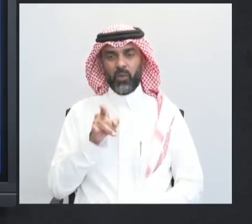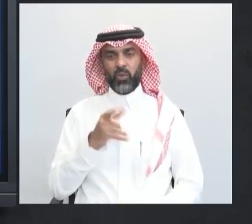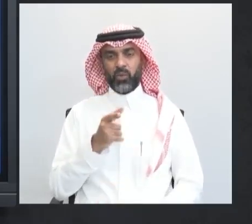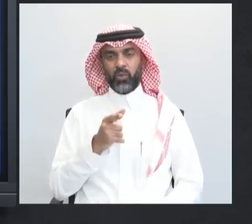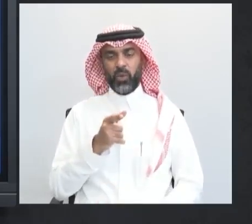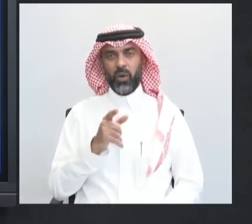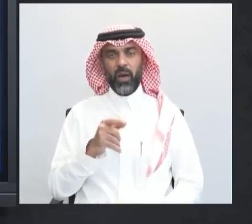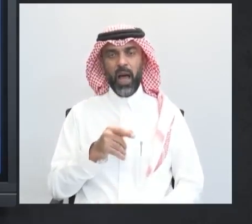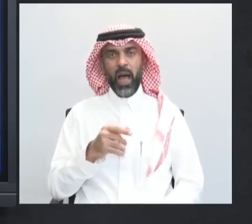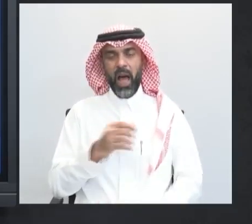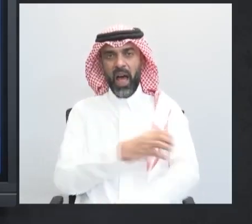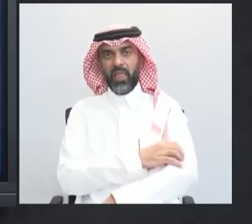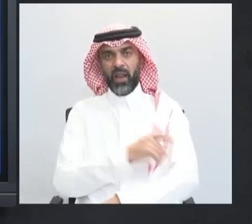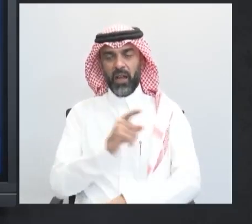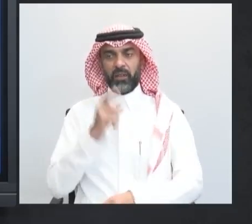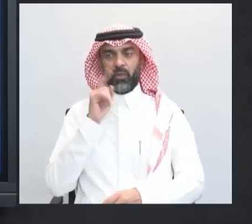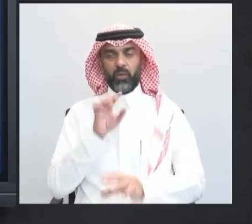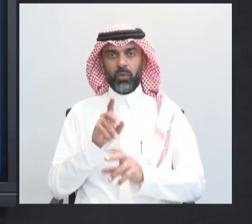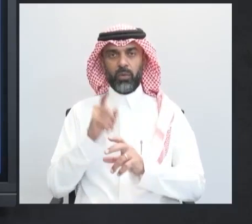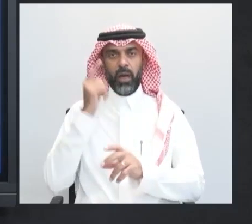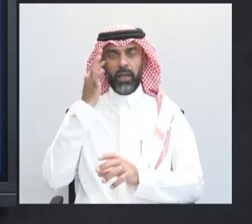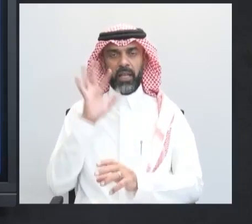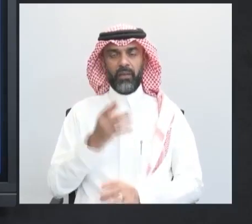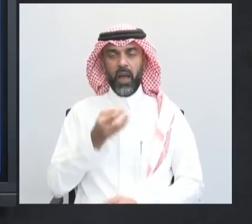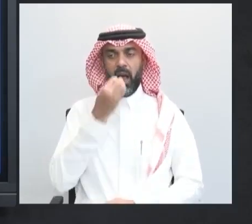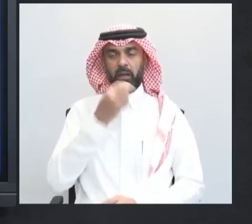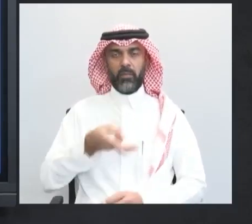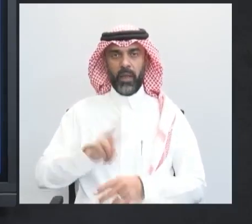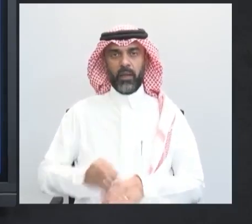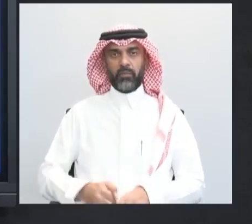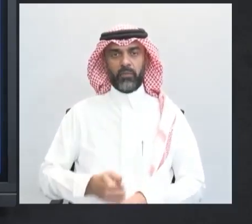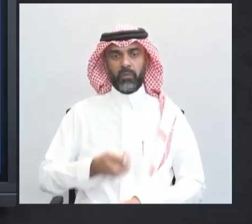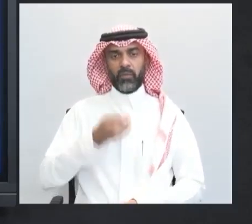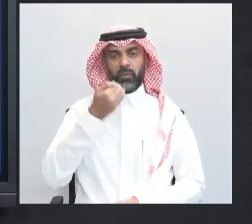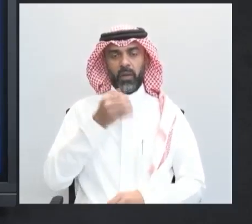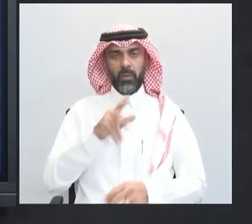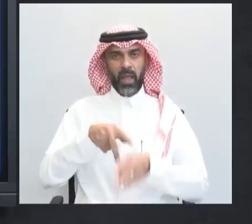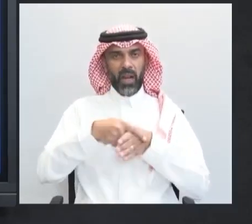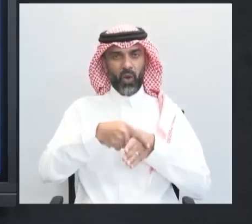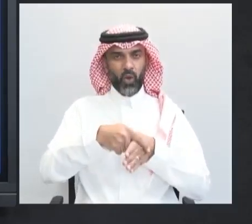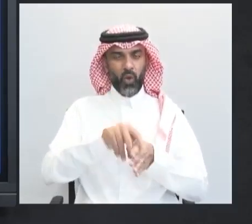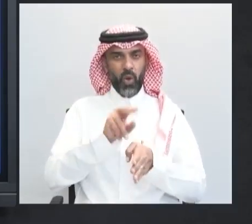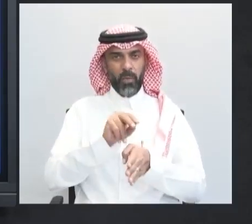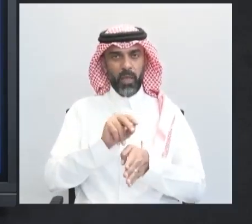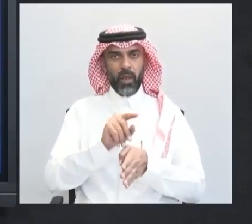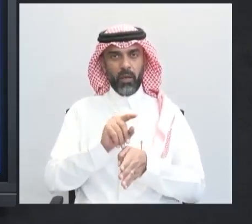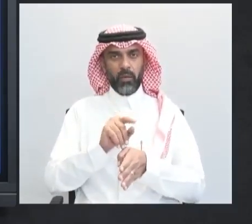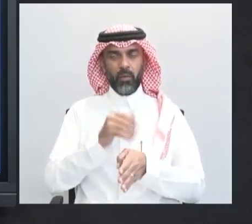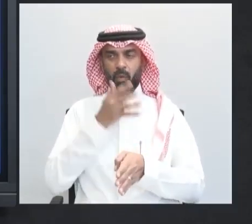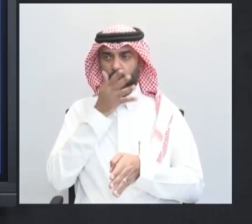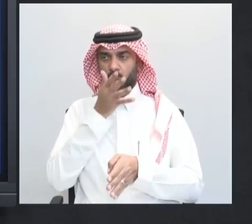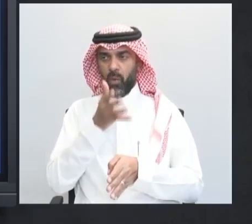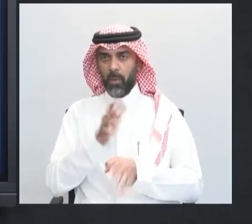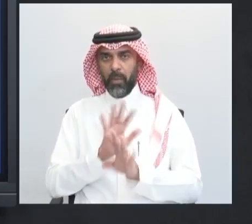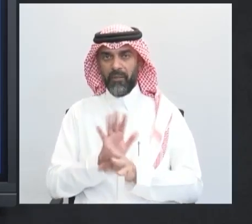هذه العضله تمنع عوده الطعام لذلك مجموعه كبيره من الثديات كالخيول لا نشاهدها تتقيا لماذا هنالك